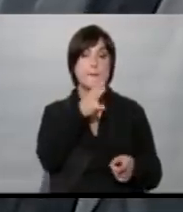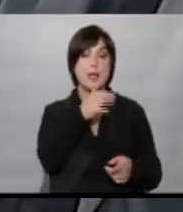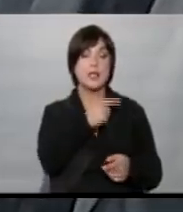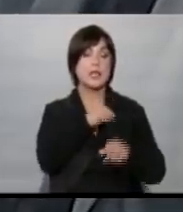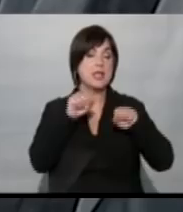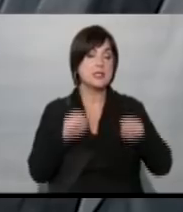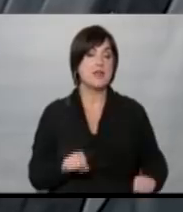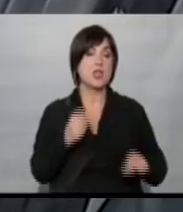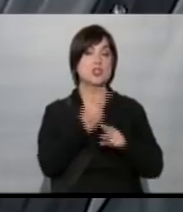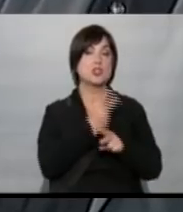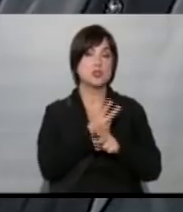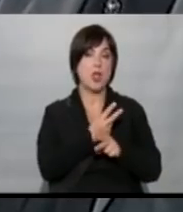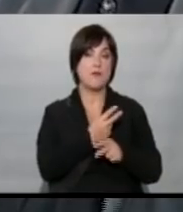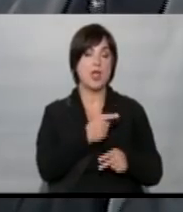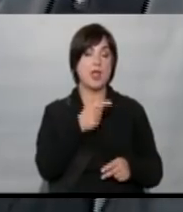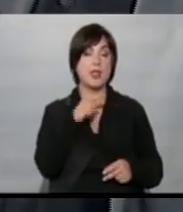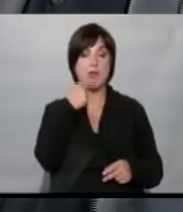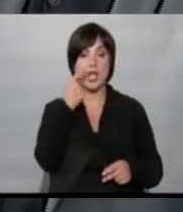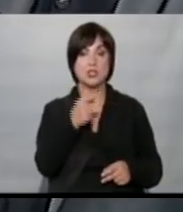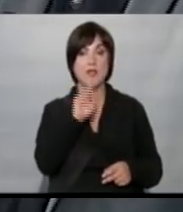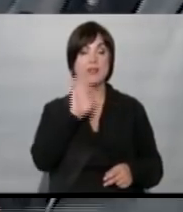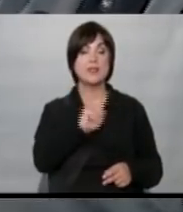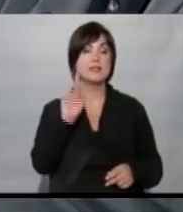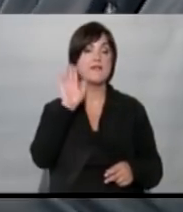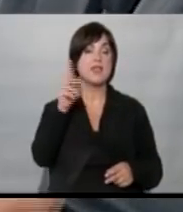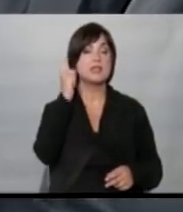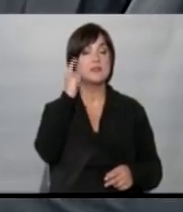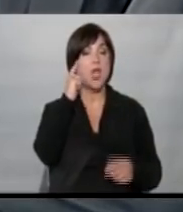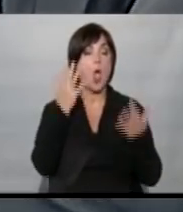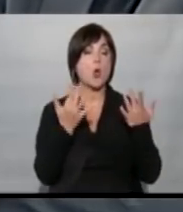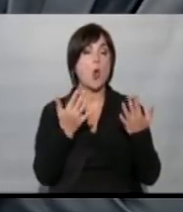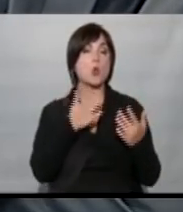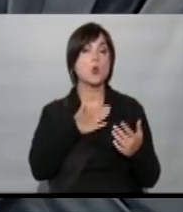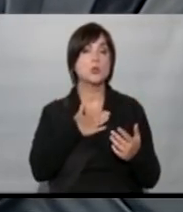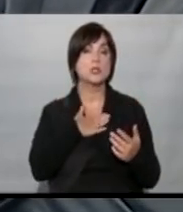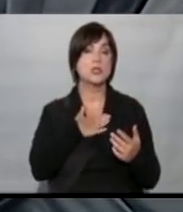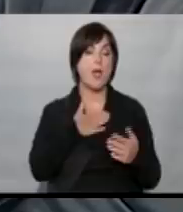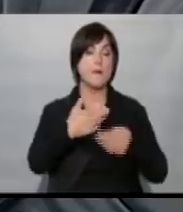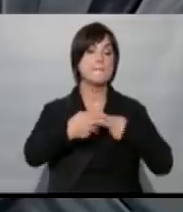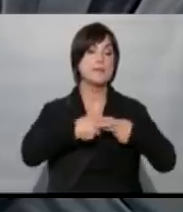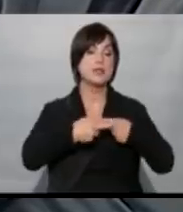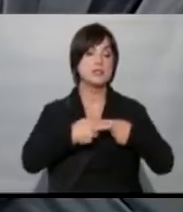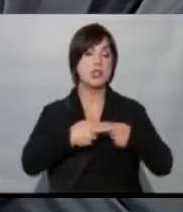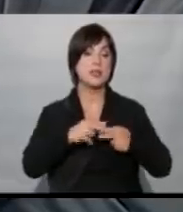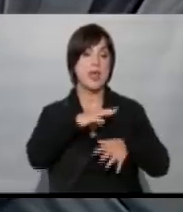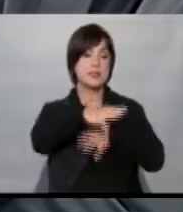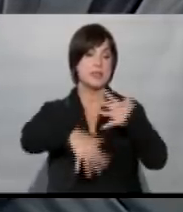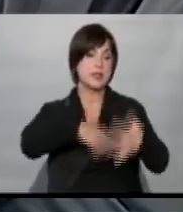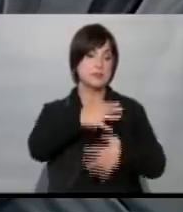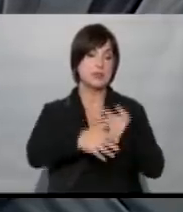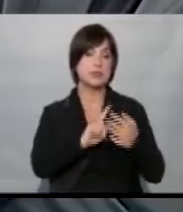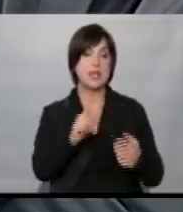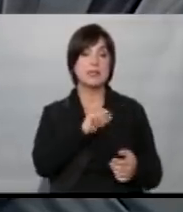независна, суверена држава. Да ви кажам дека не сте вие свесни колку ние сме близко до десабилизација. Не сакам